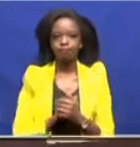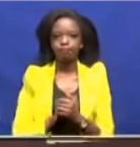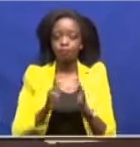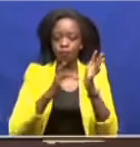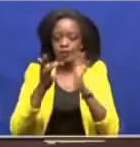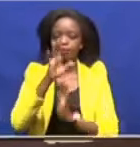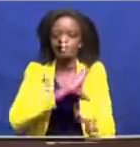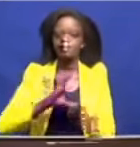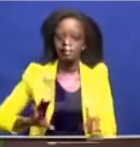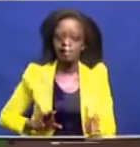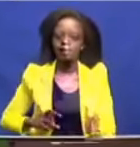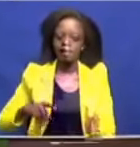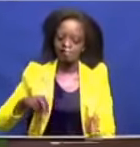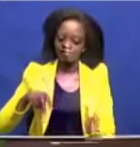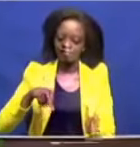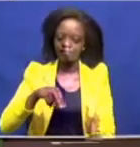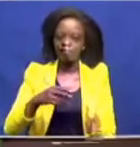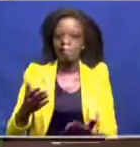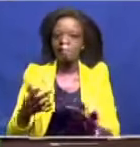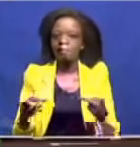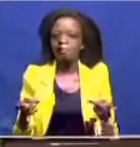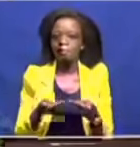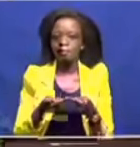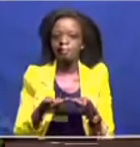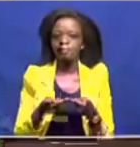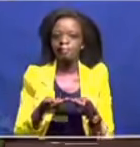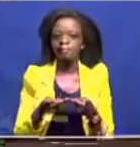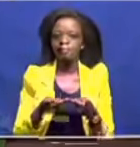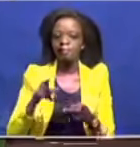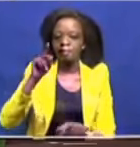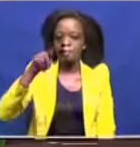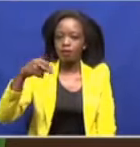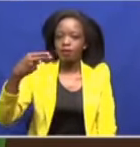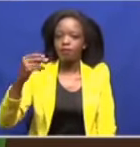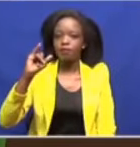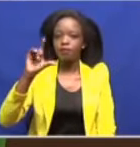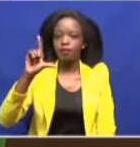Yesu Kristo anatembea Kaisaria ama Caesarea Philippi,